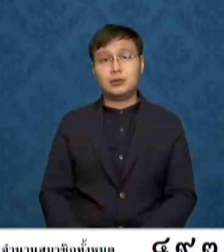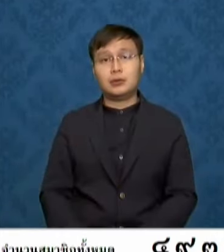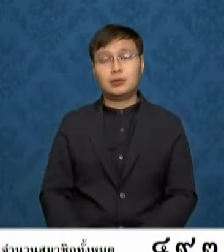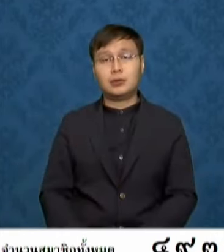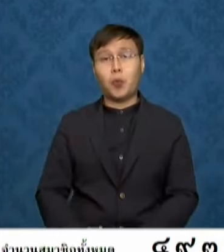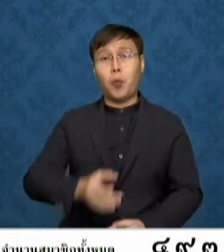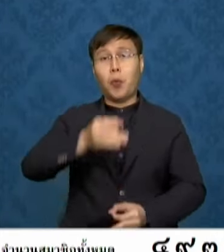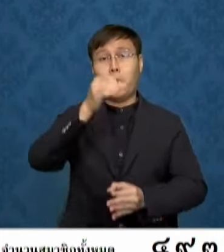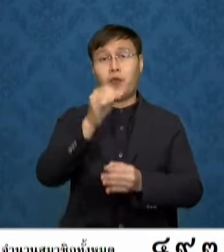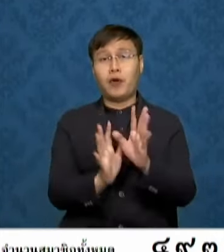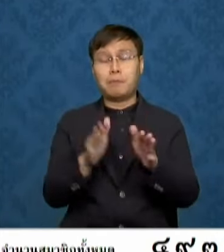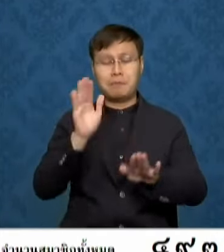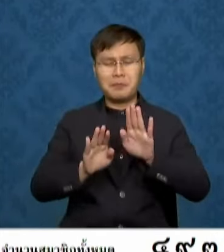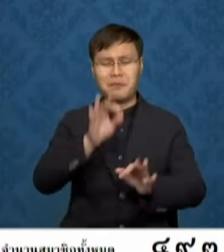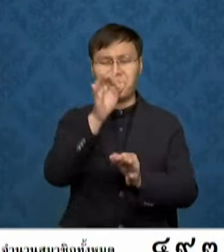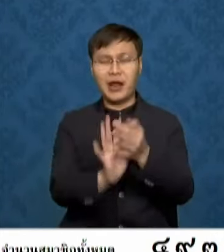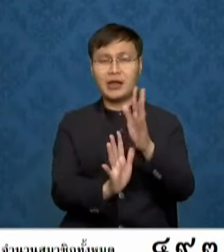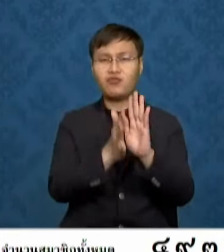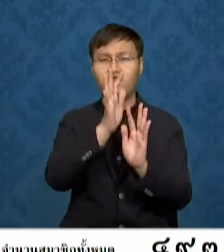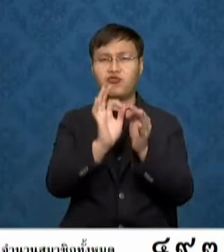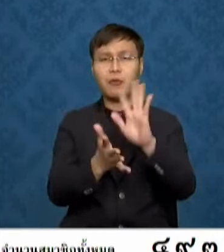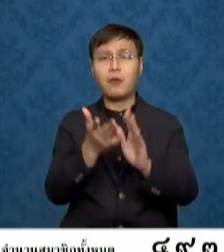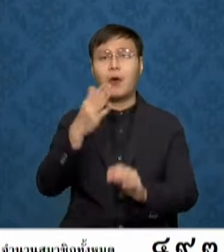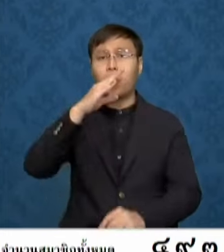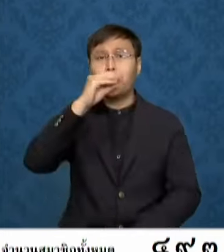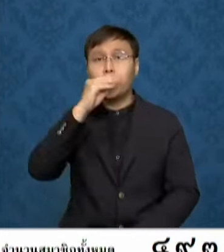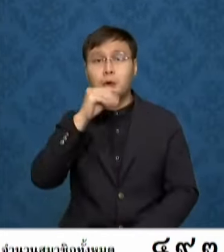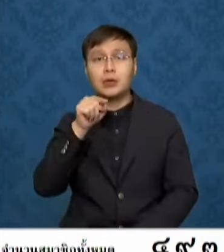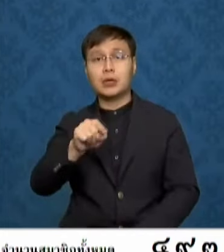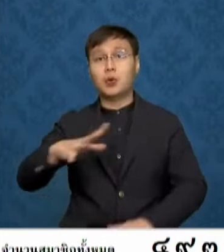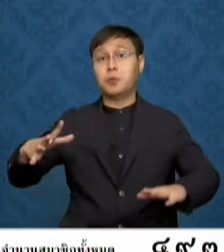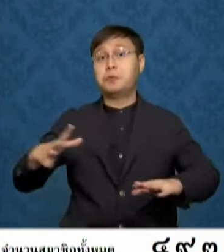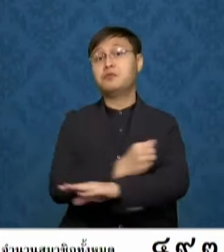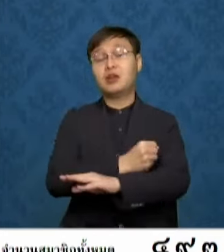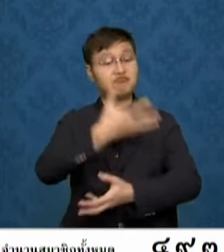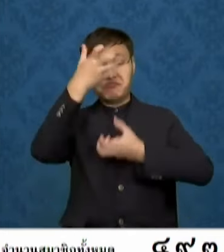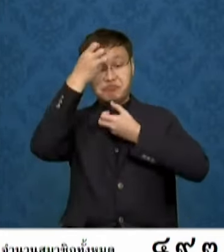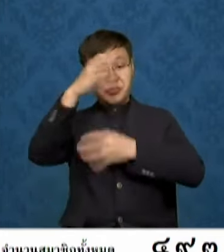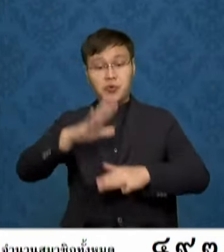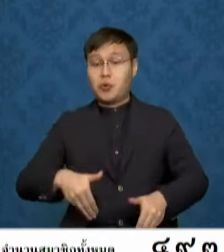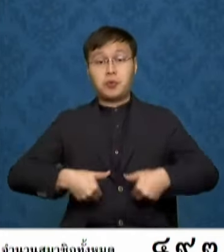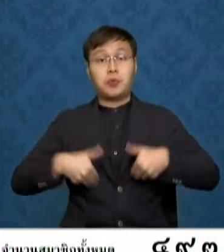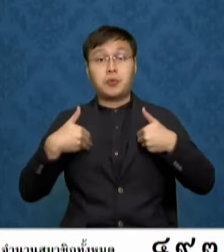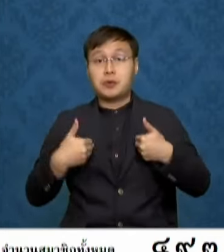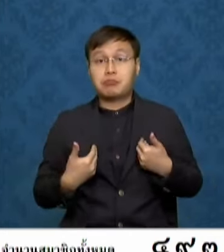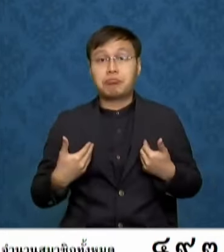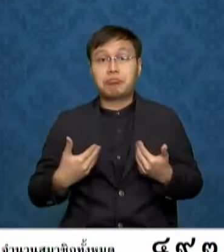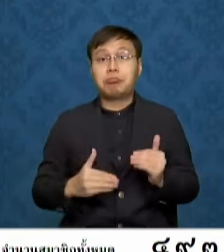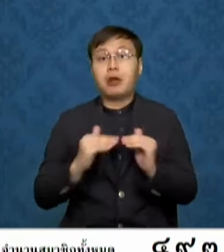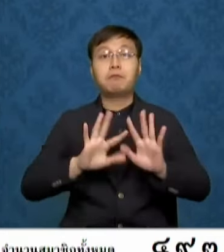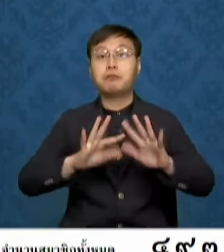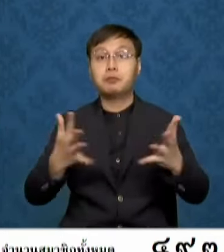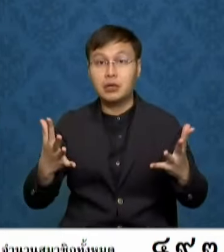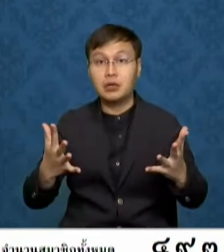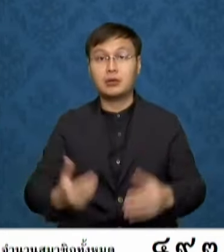เป็นไฟลุกลามบานปลายนั้นนะครับคนที่พูดอย่างนี้เล่นการเมืองจนไม่สดสนใจเรื่องความเป็นธรรมและที่สำคัญคือมอง